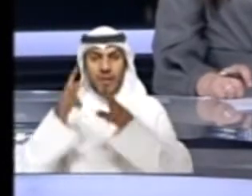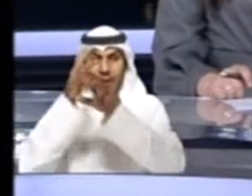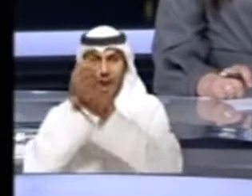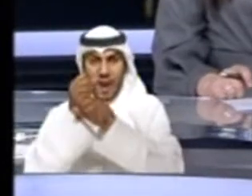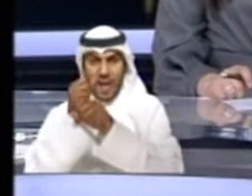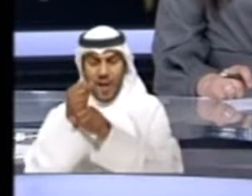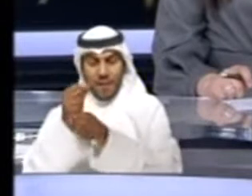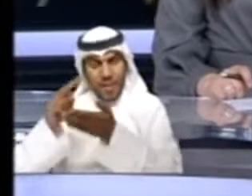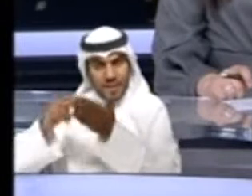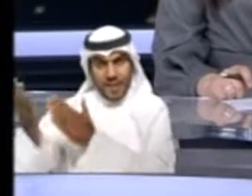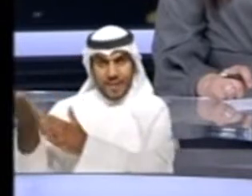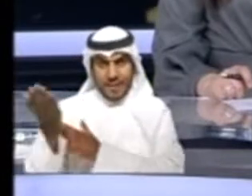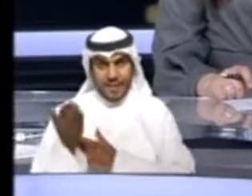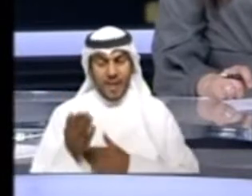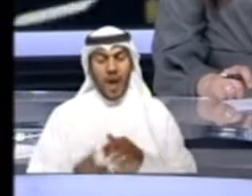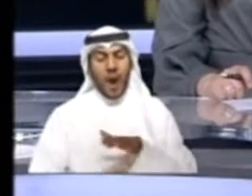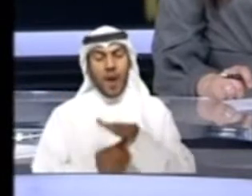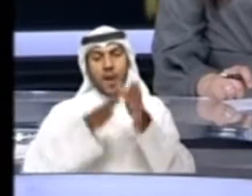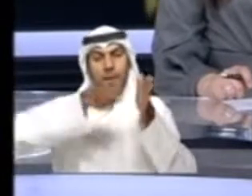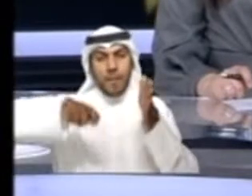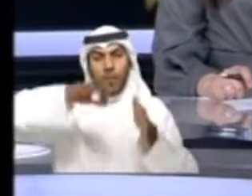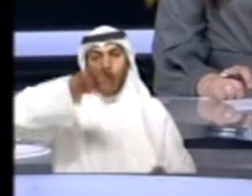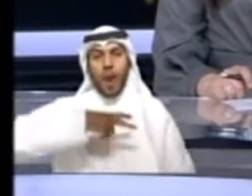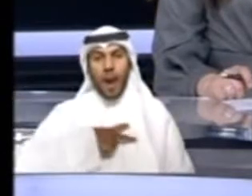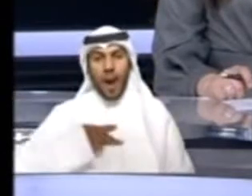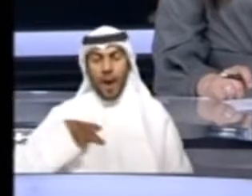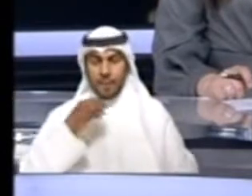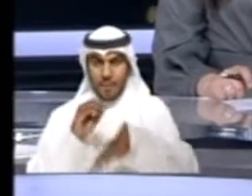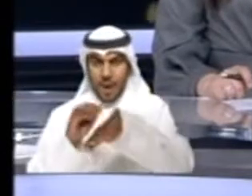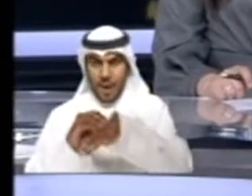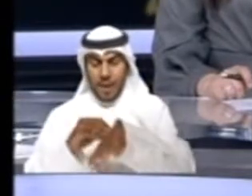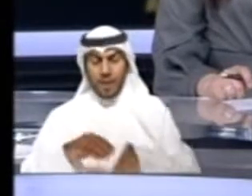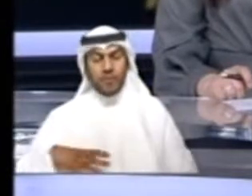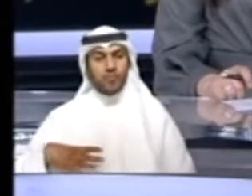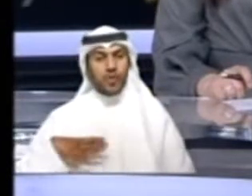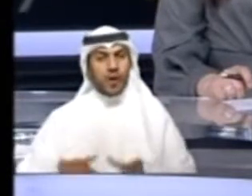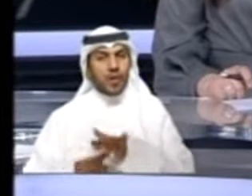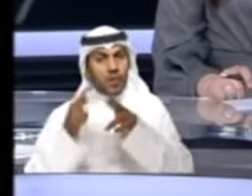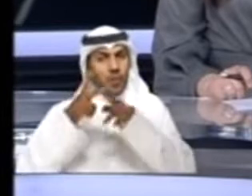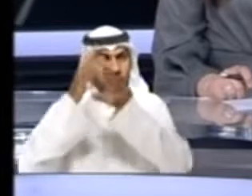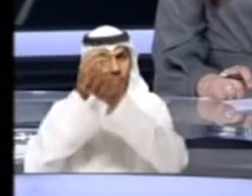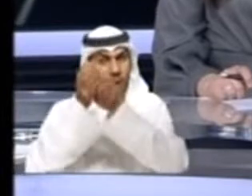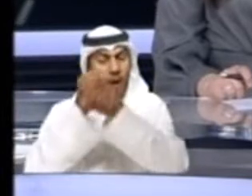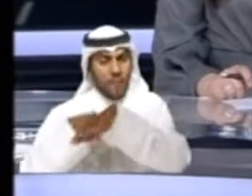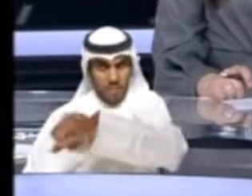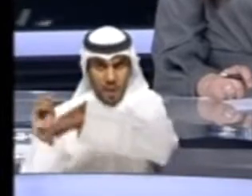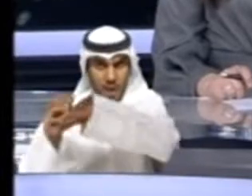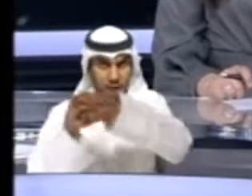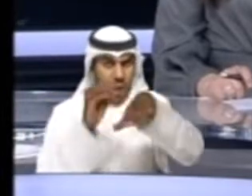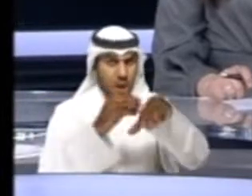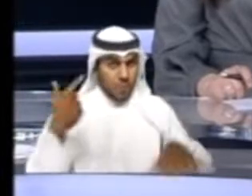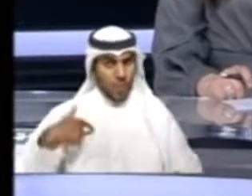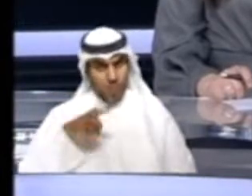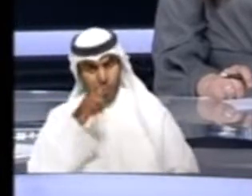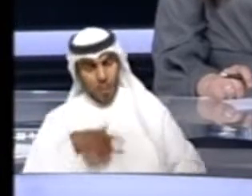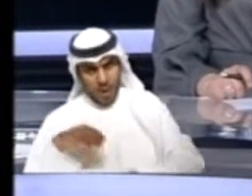ورعاه، نقلها لهم رئيس مجلس الأمة مرزوق الغانم، إلى أن رسالة سموه تضمنت توجيهات وإرشادات